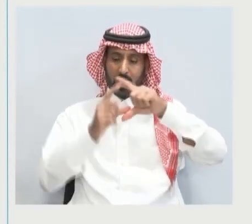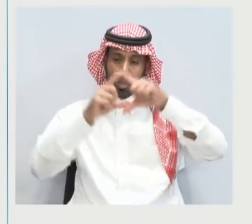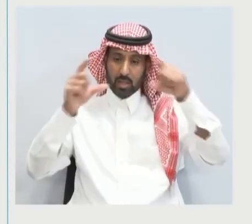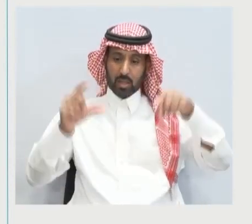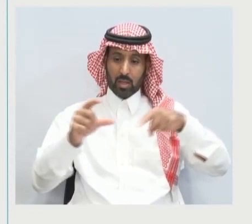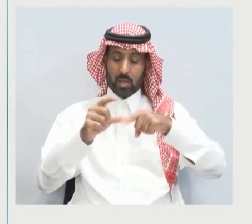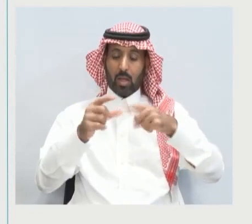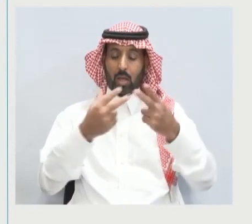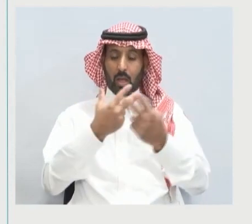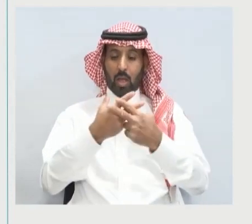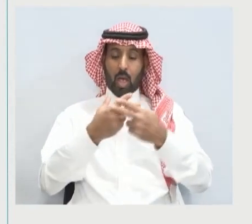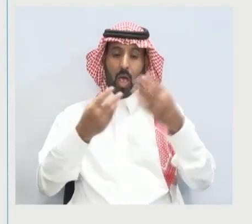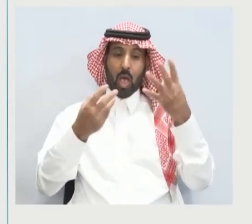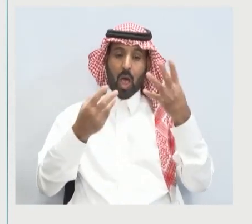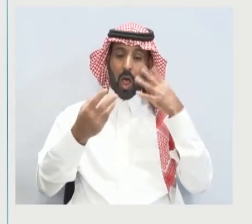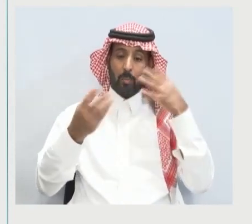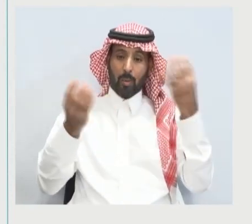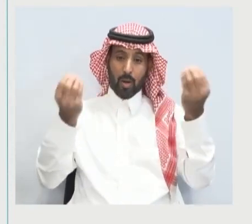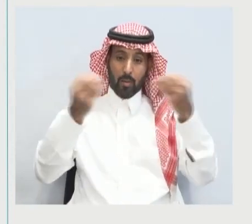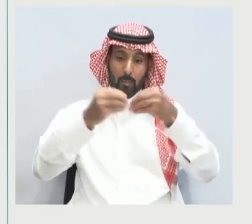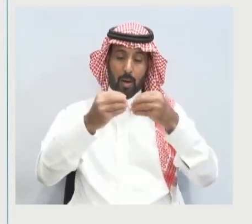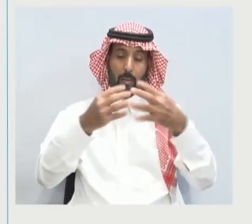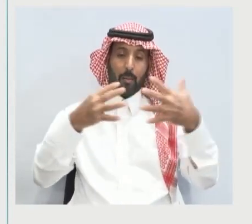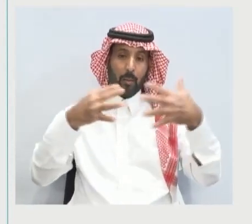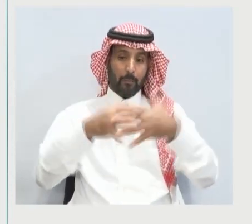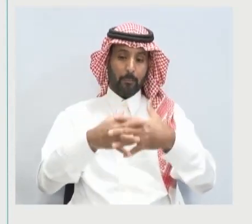الاربعه مع بعضها البعض